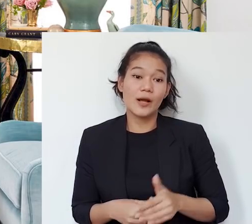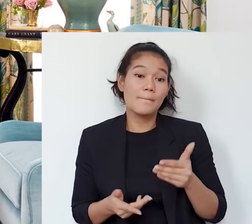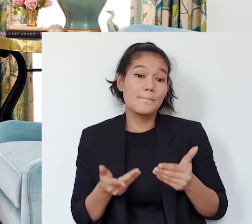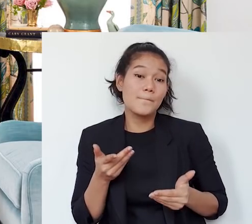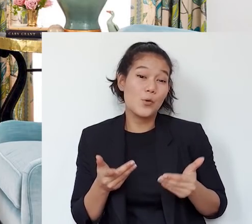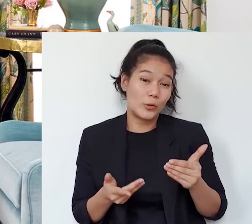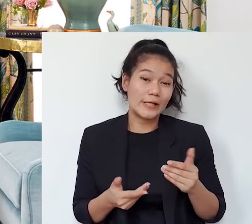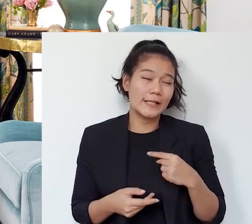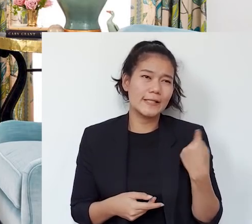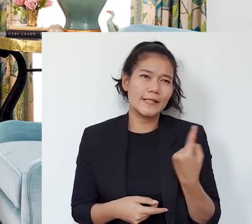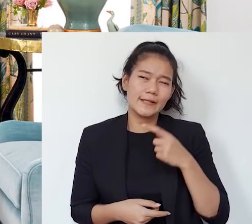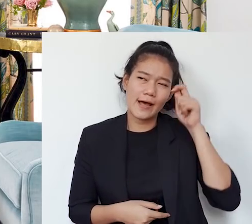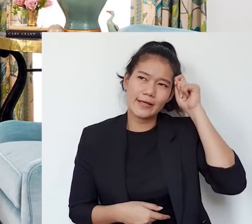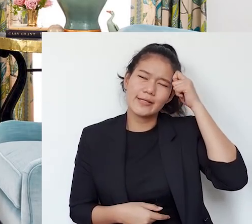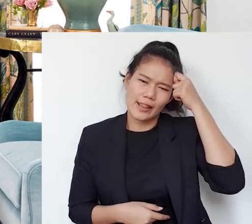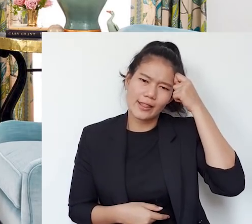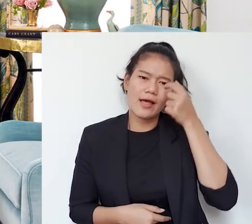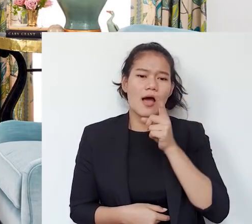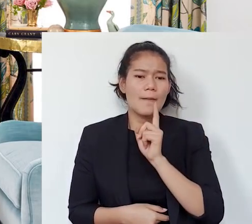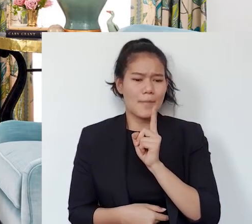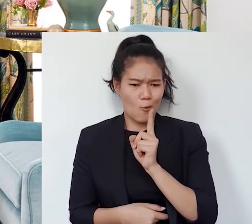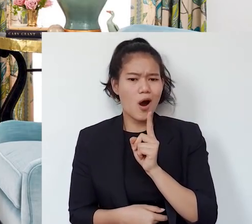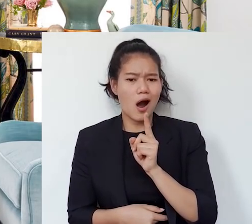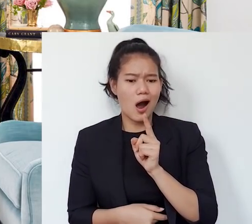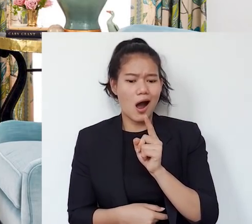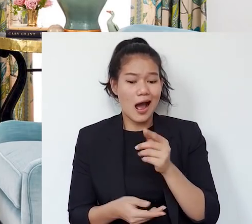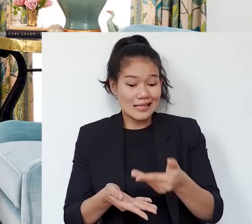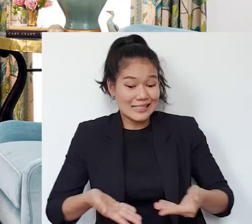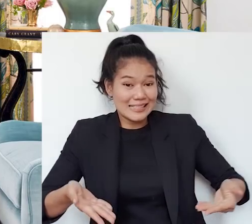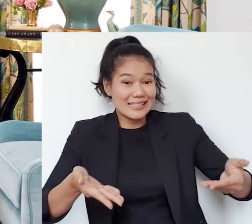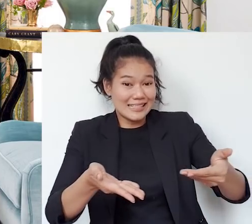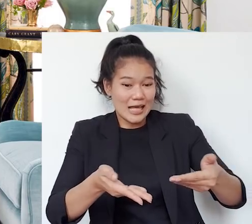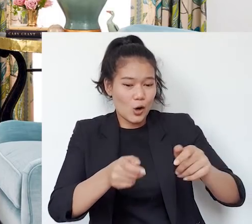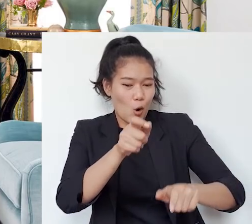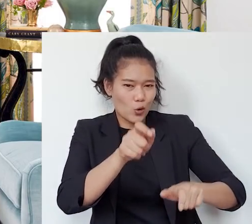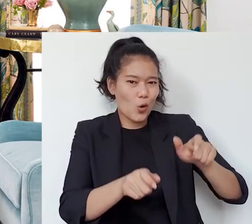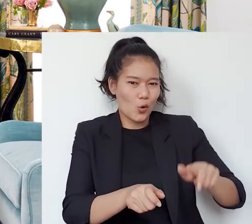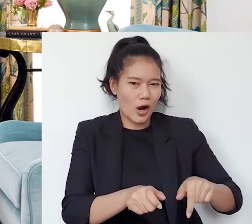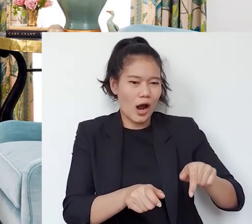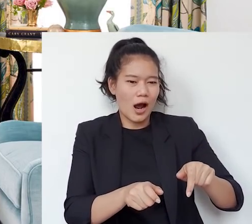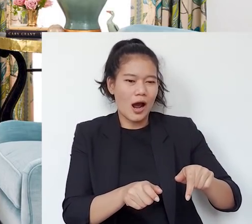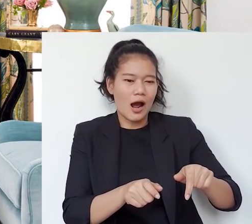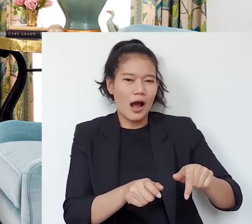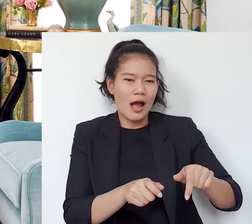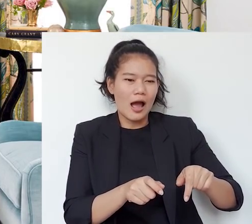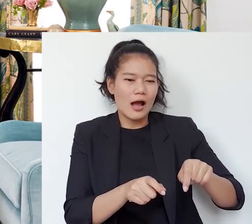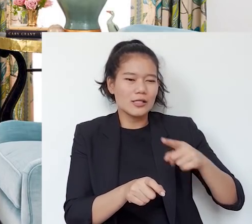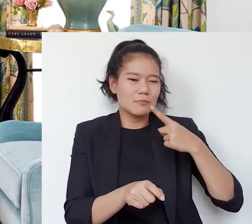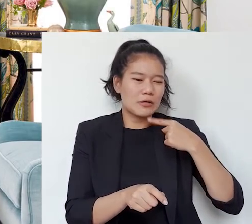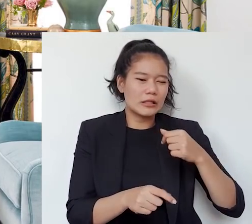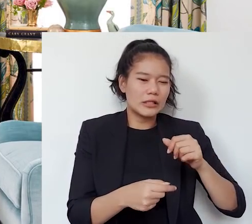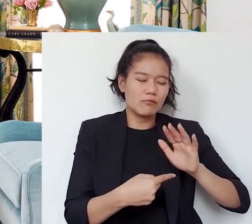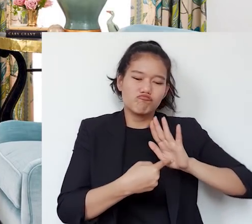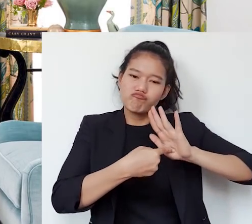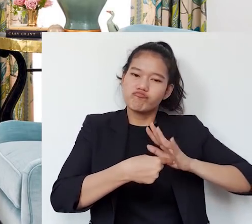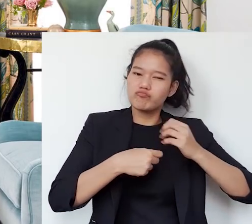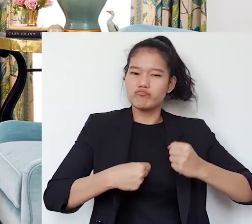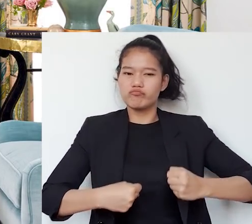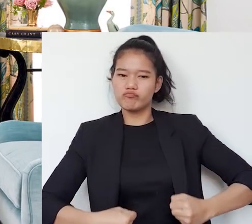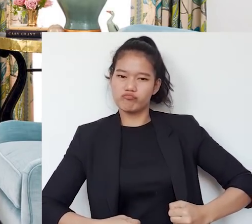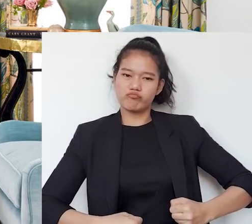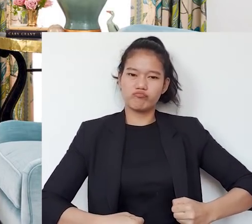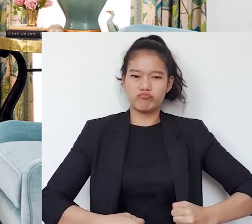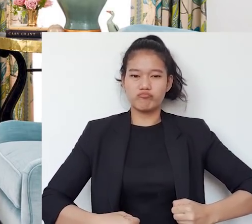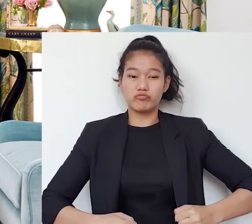Mungkin kita mengingat, Bapak Ibu, bahwa ada orang-orang di sekitar kita yang sebenarnya nampak berjalan dengan gagah, tetapi